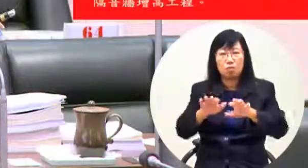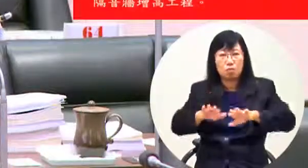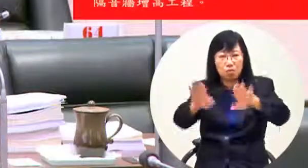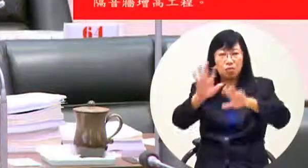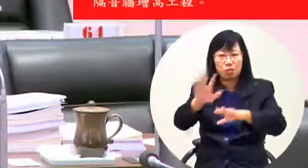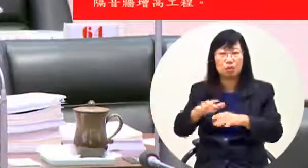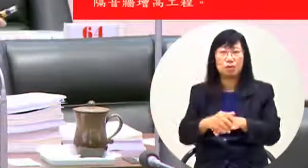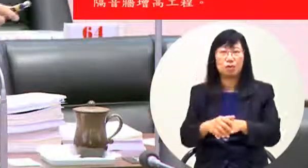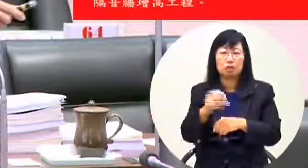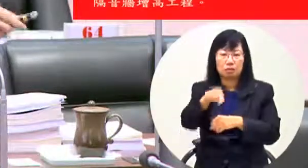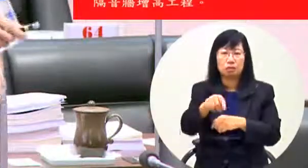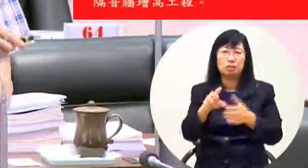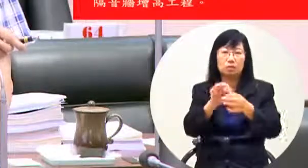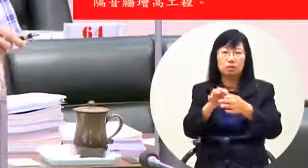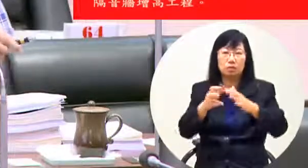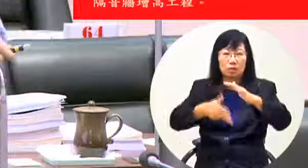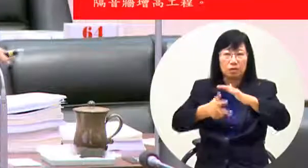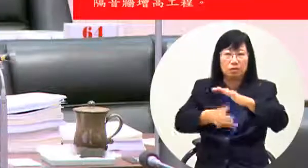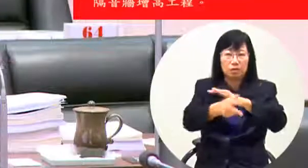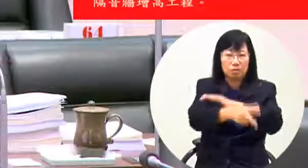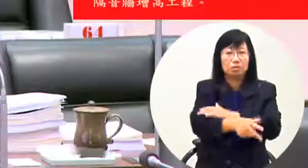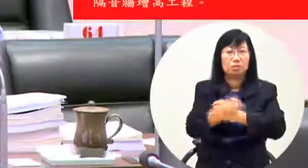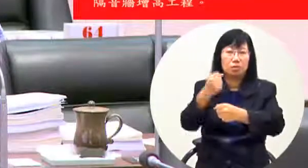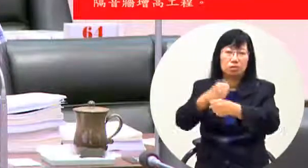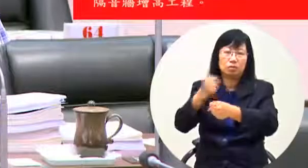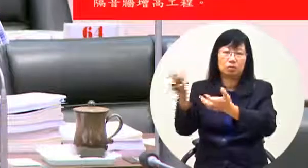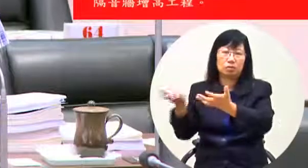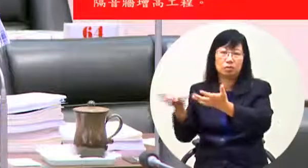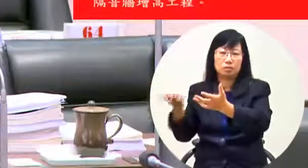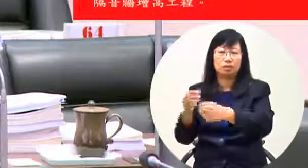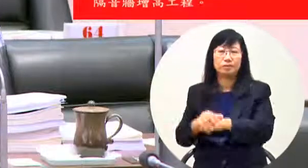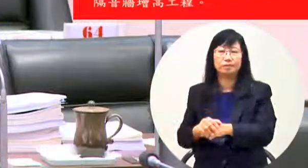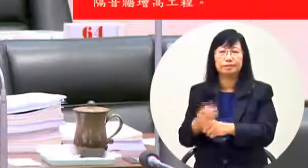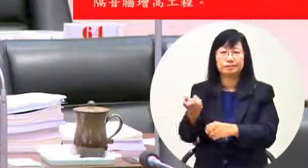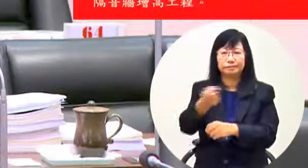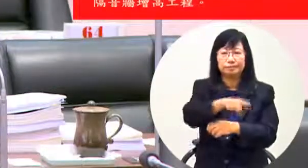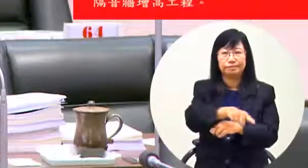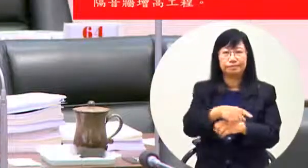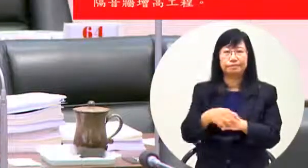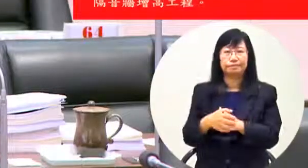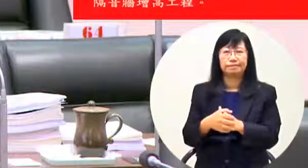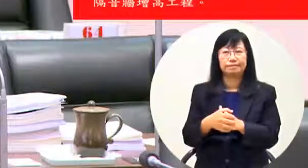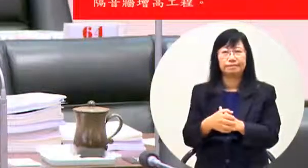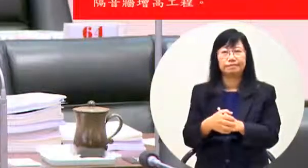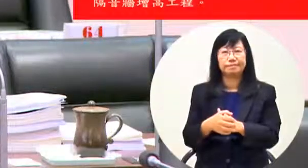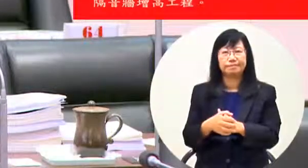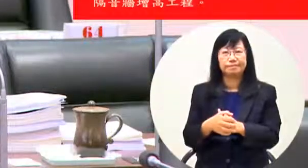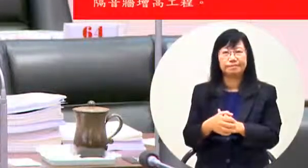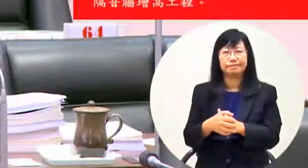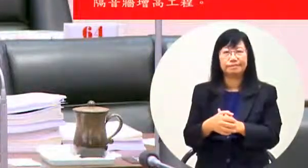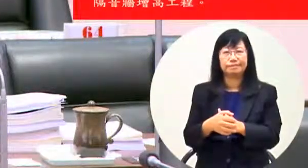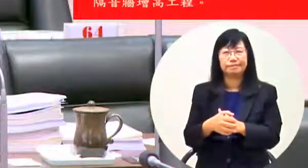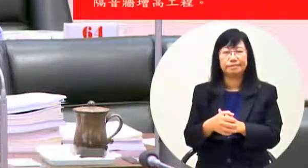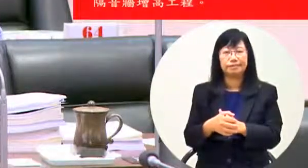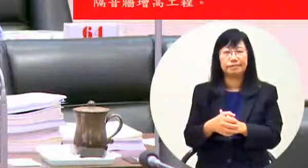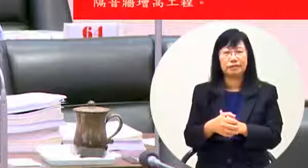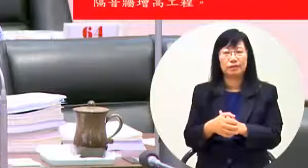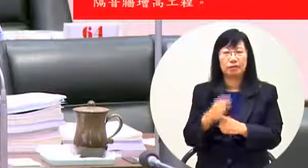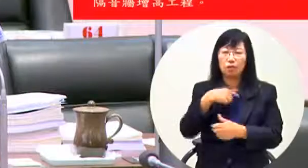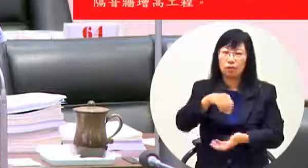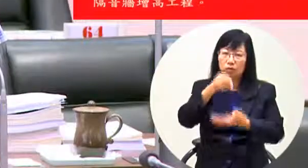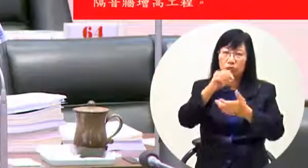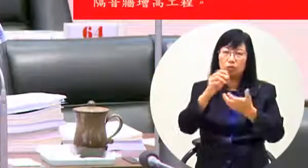下一个，哦，后面哈，哦，有很多提到的了哈，希望相关的单